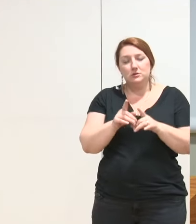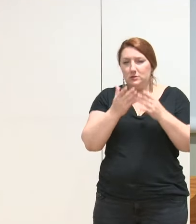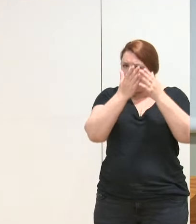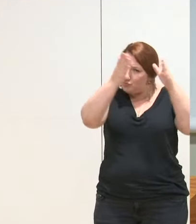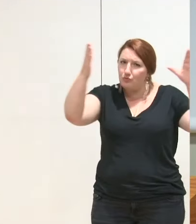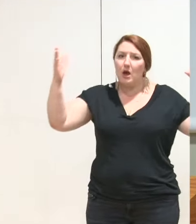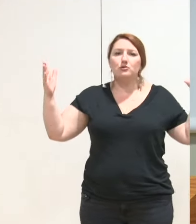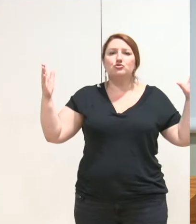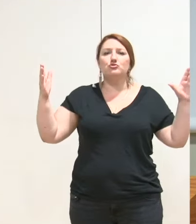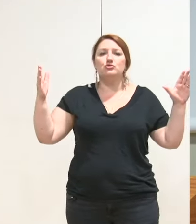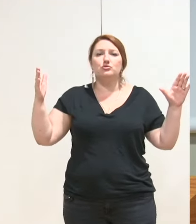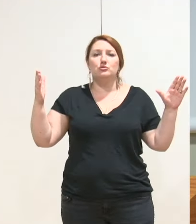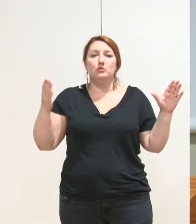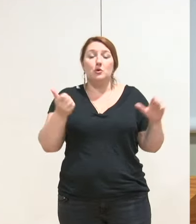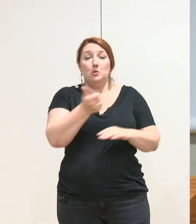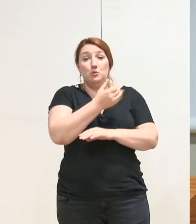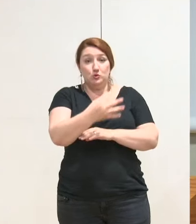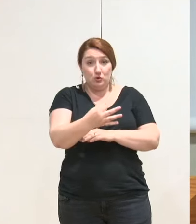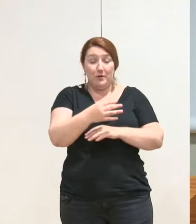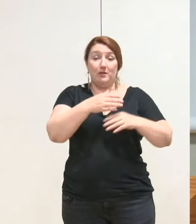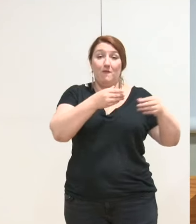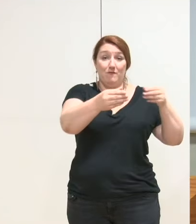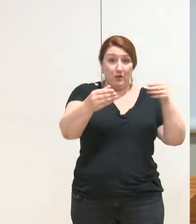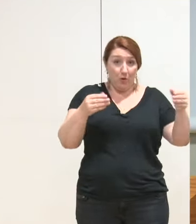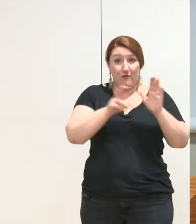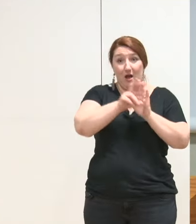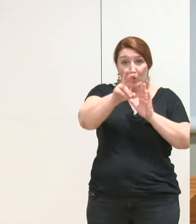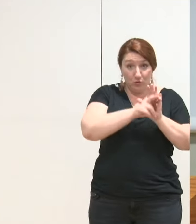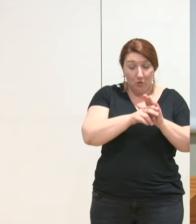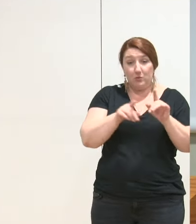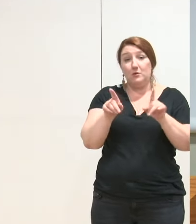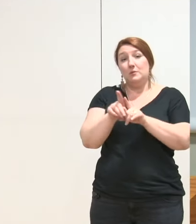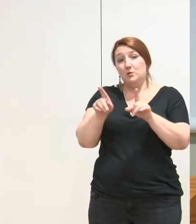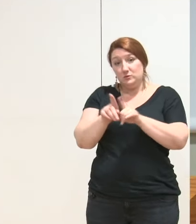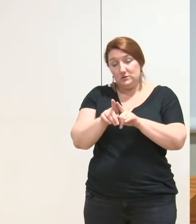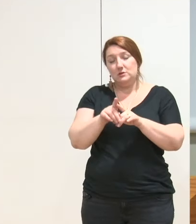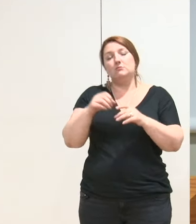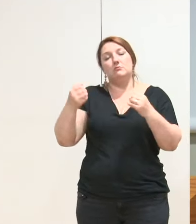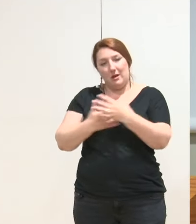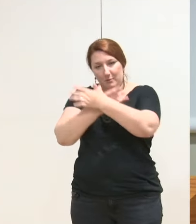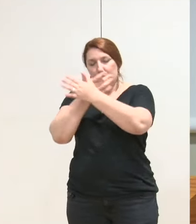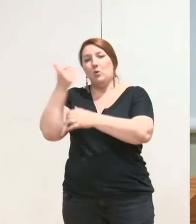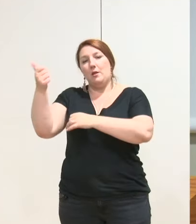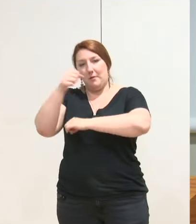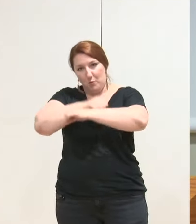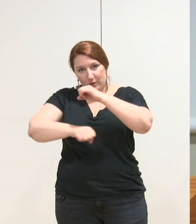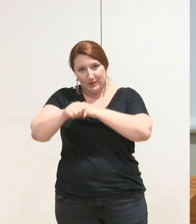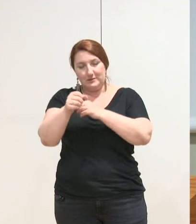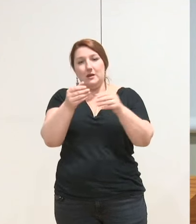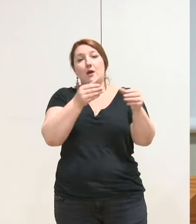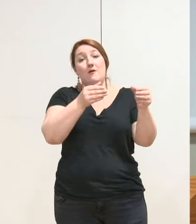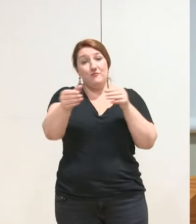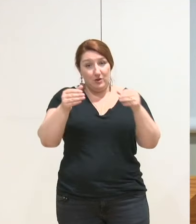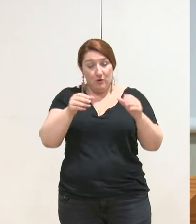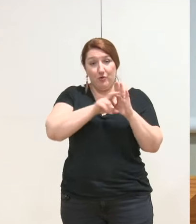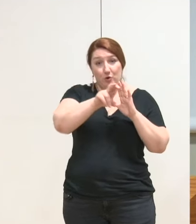large une semaine sur la Villeneuve de Grenoble et puis également un exercice porté par la métropole euh sur la Ville-Neuve de Grenoble